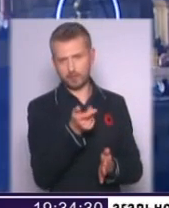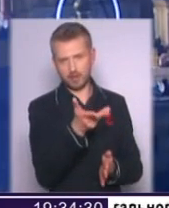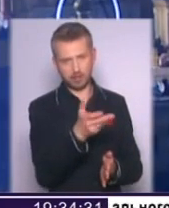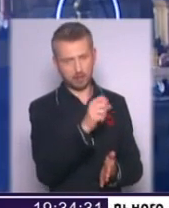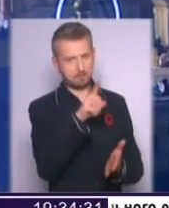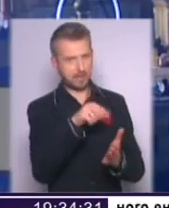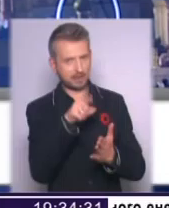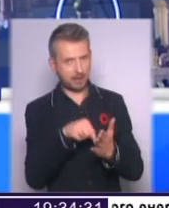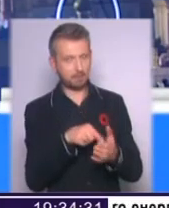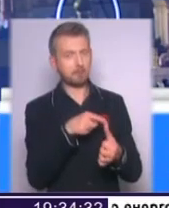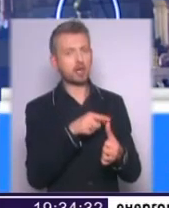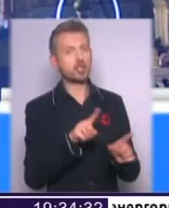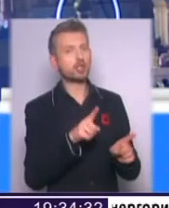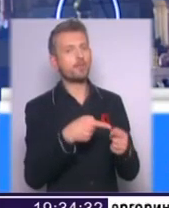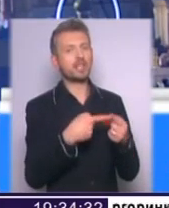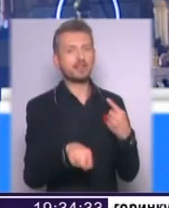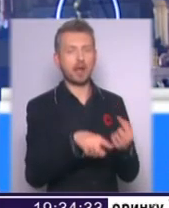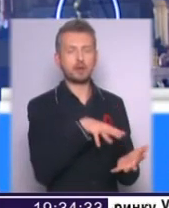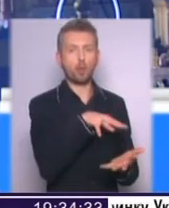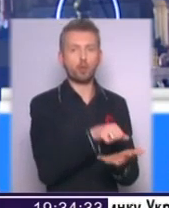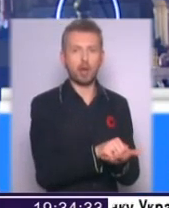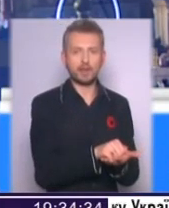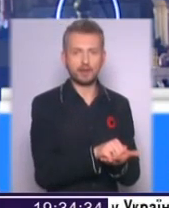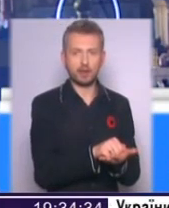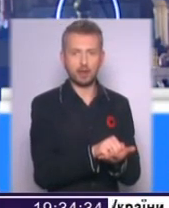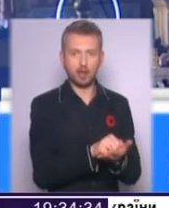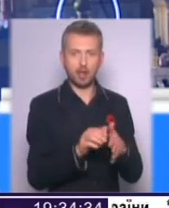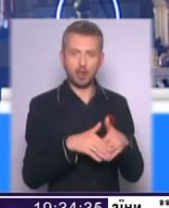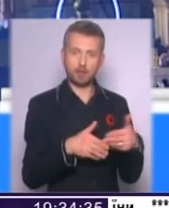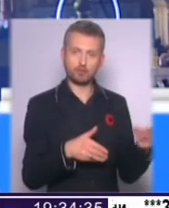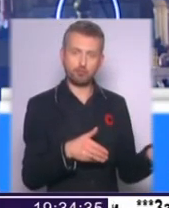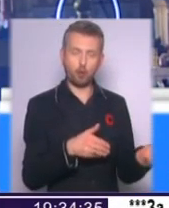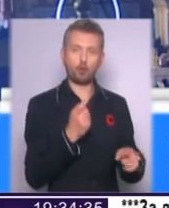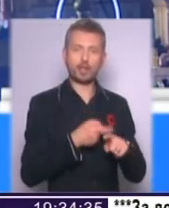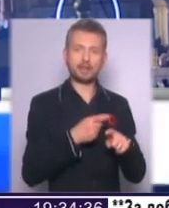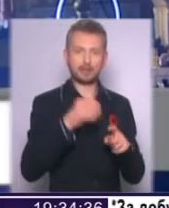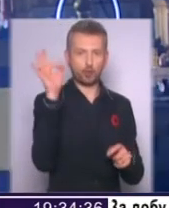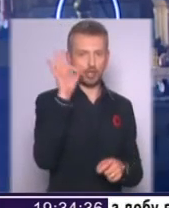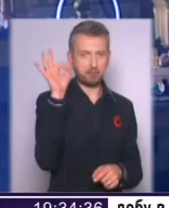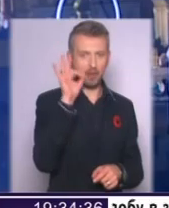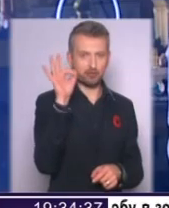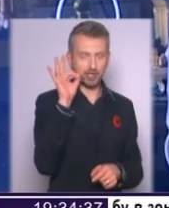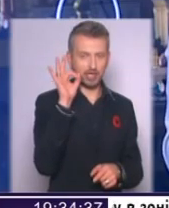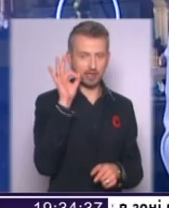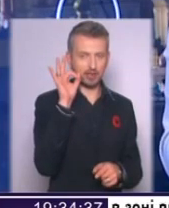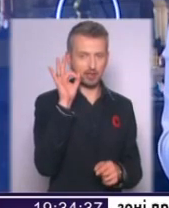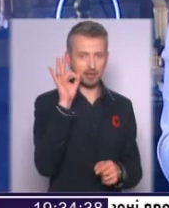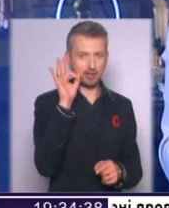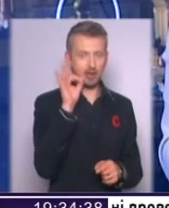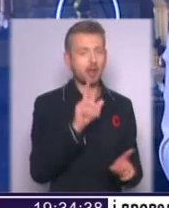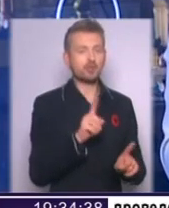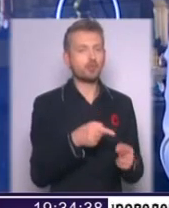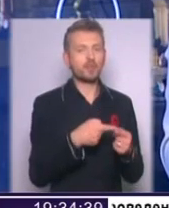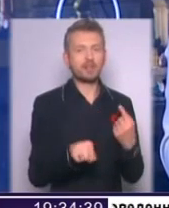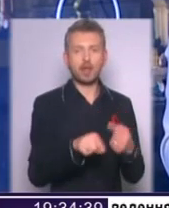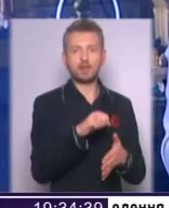питань. Перше, чим відрізнялася окупація з боку нацистської Німеччини? Чим вона